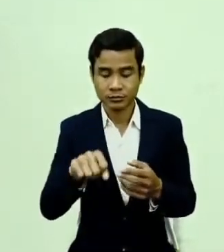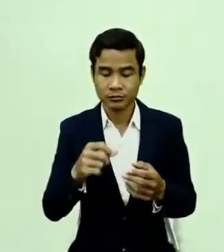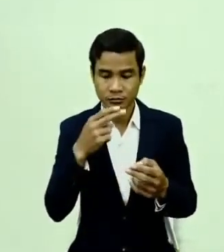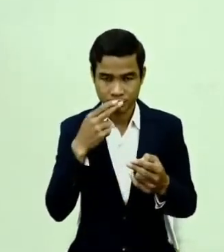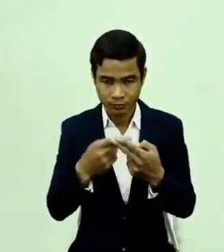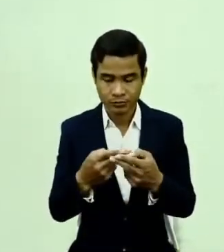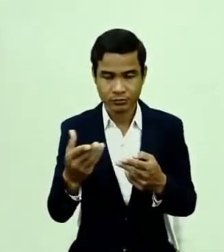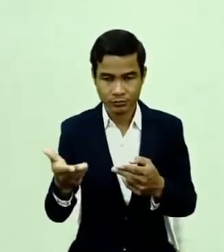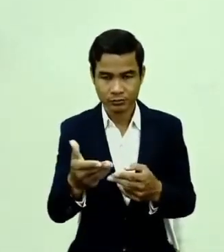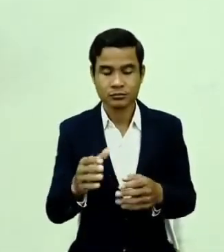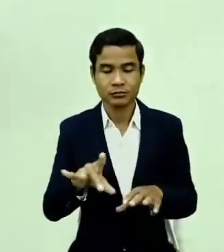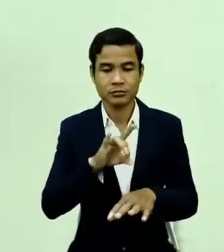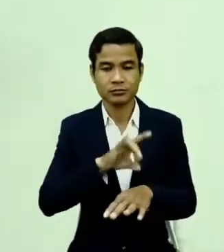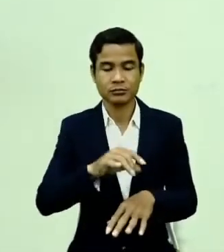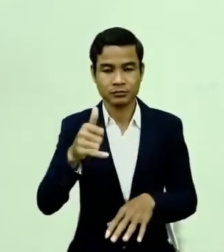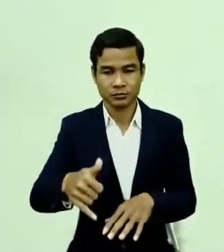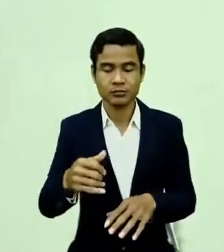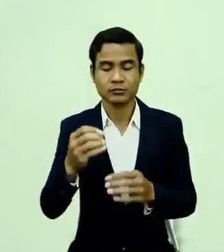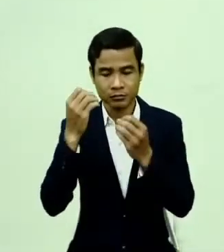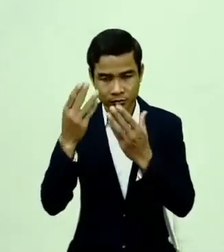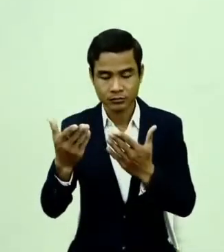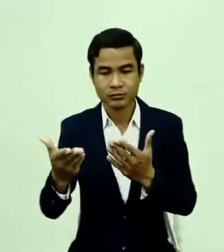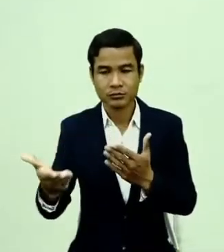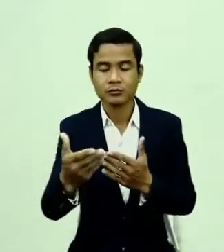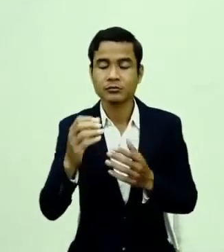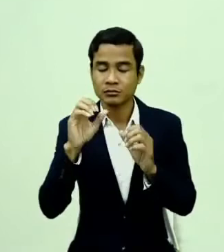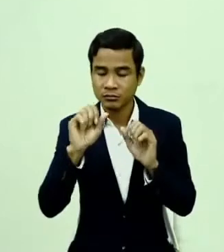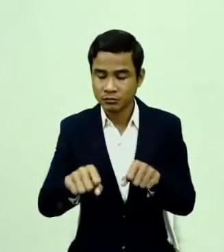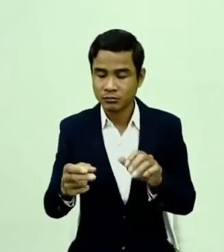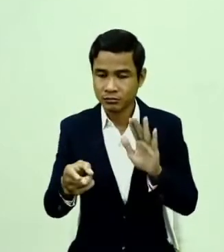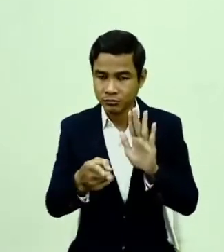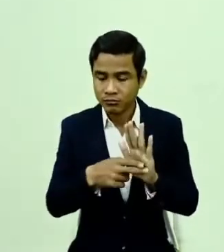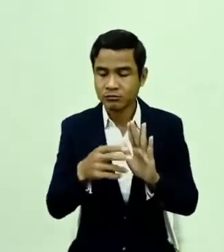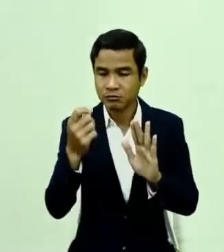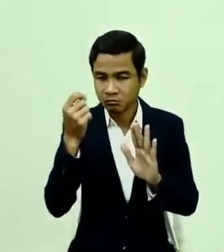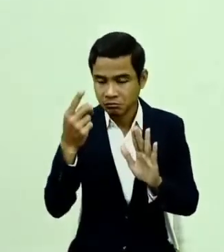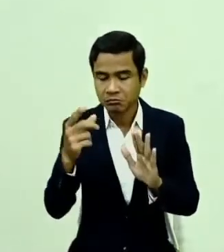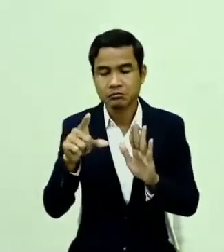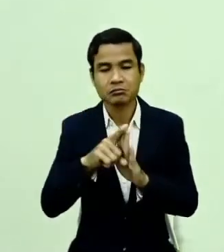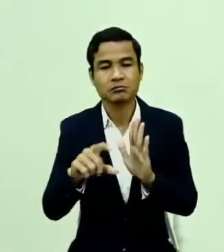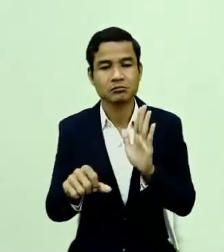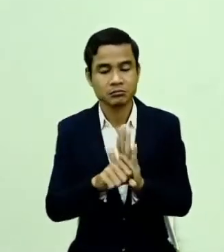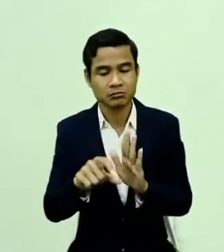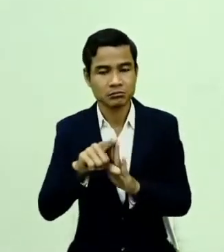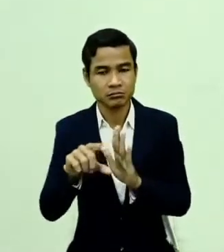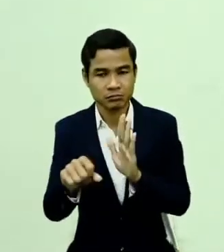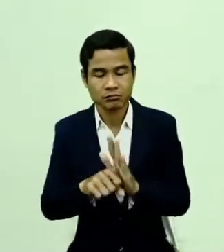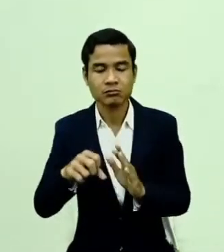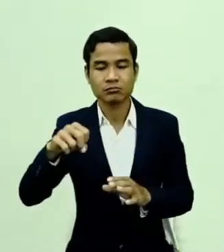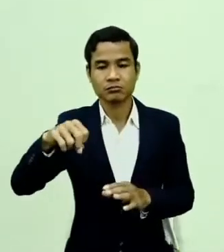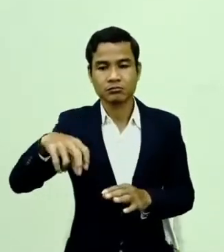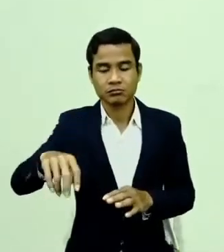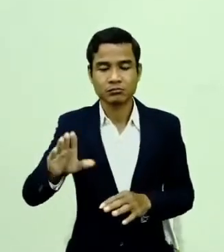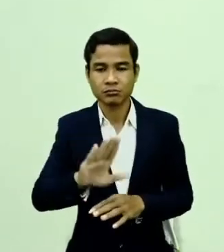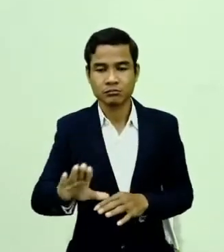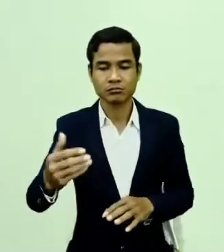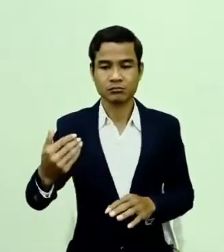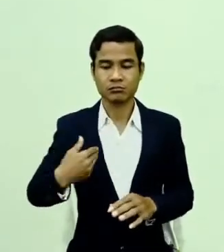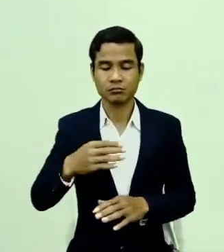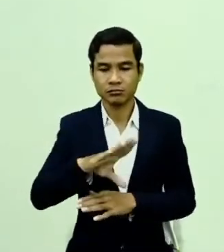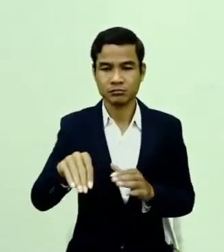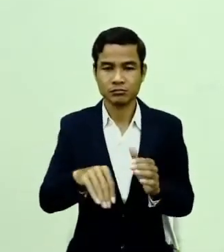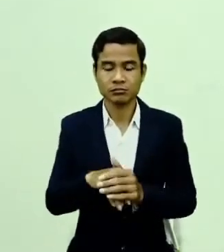lời nơi bên ní đậm bây ơi con căn tài chữ bà hay cầm nọt bàn thà ta đầm rơi ca để con miên tặng ổn